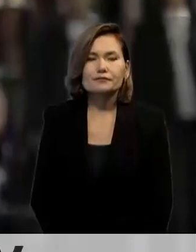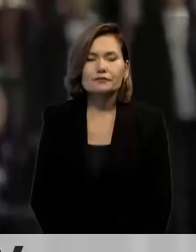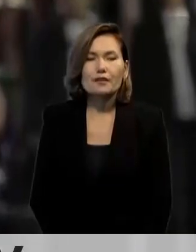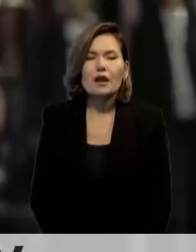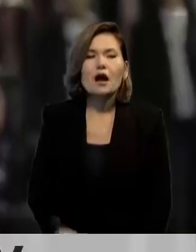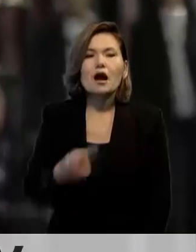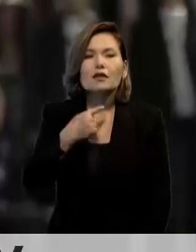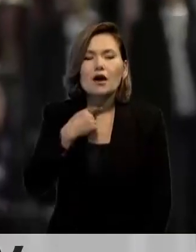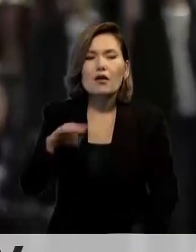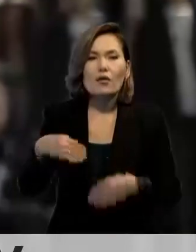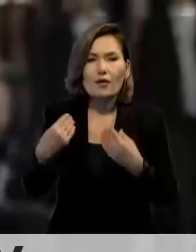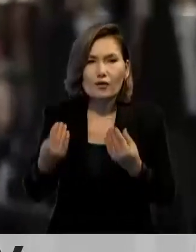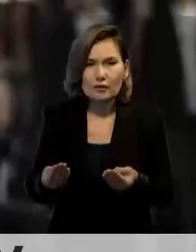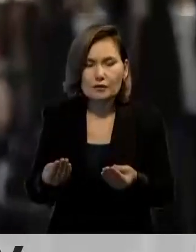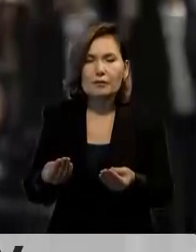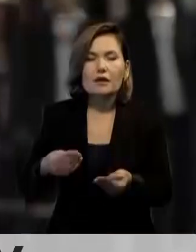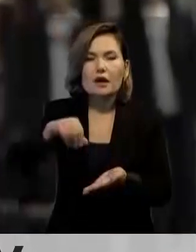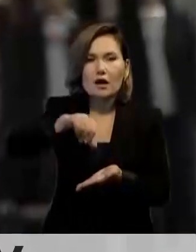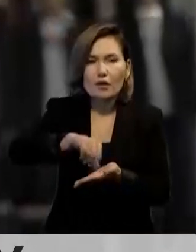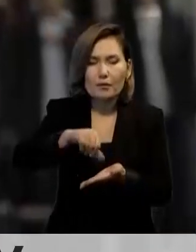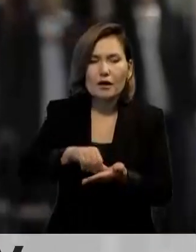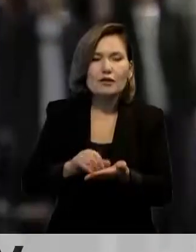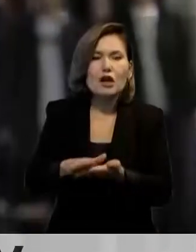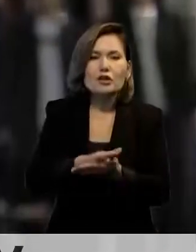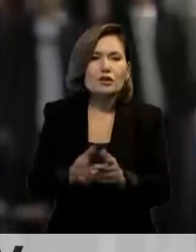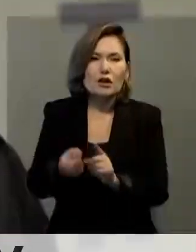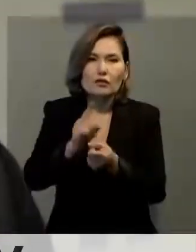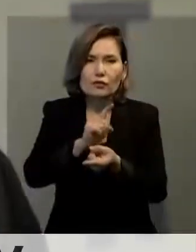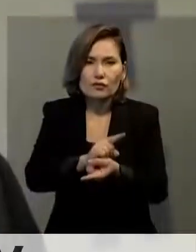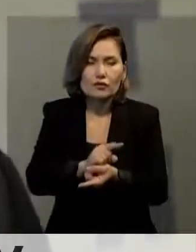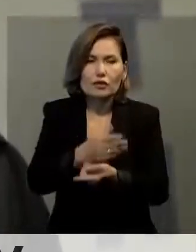Дауыс бердім, бұл менің борышым, бірақ ешқандай өзгеріс жоқ, жай ғана ротация.